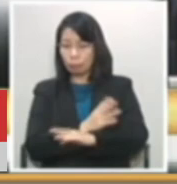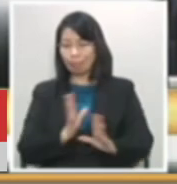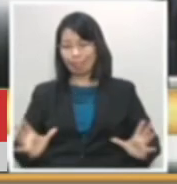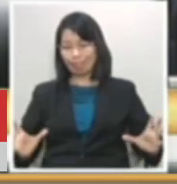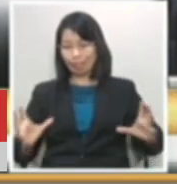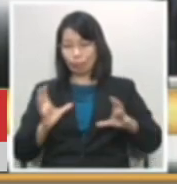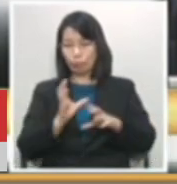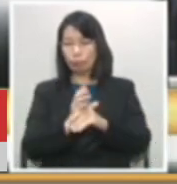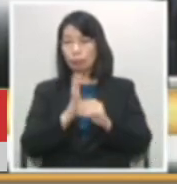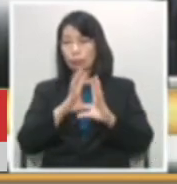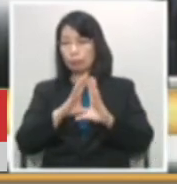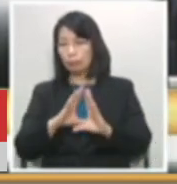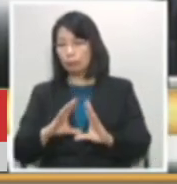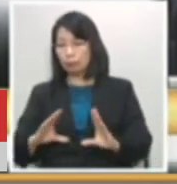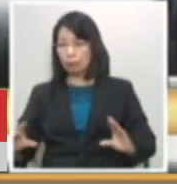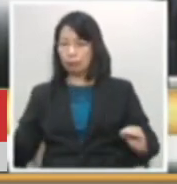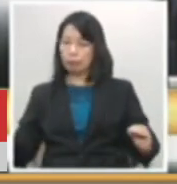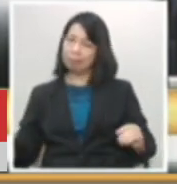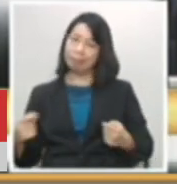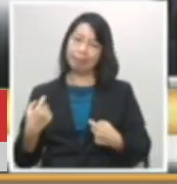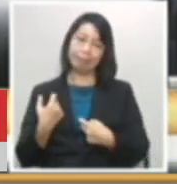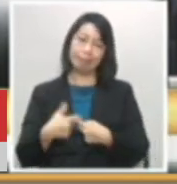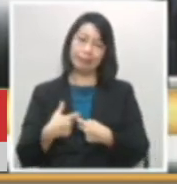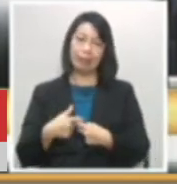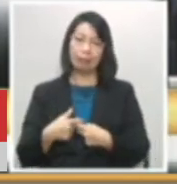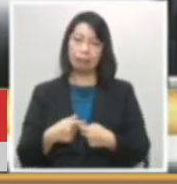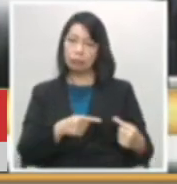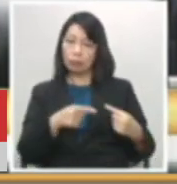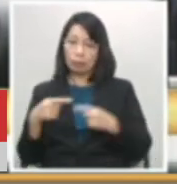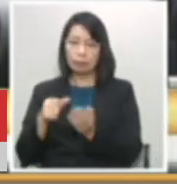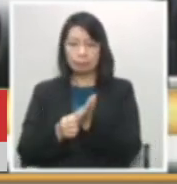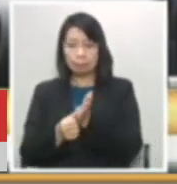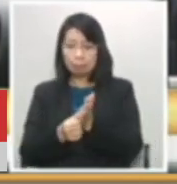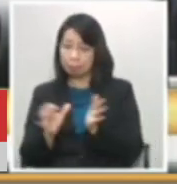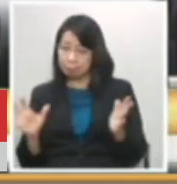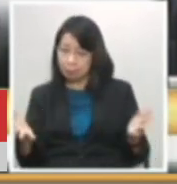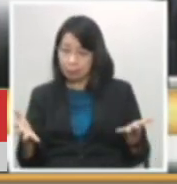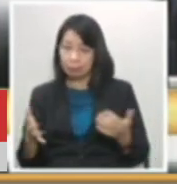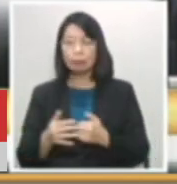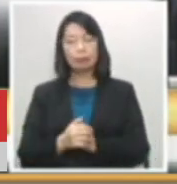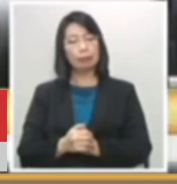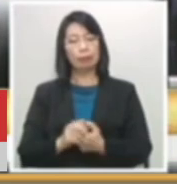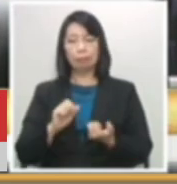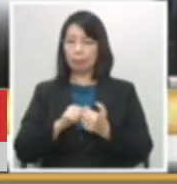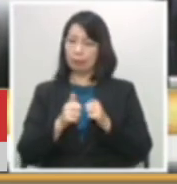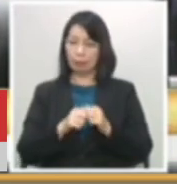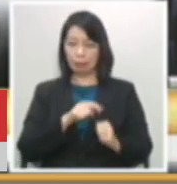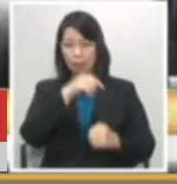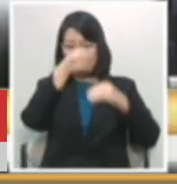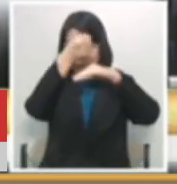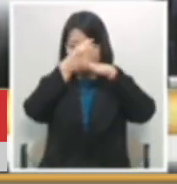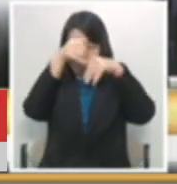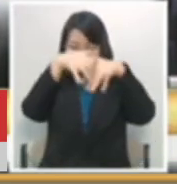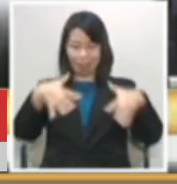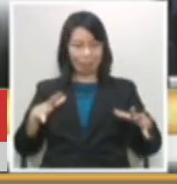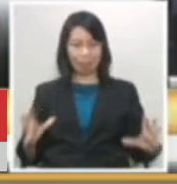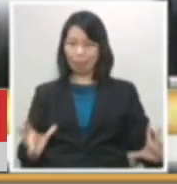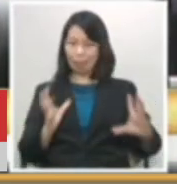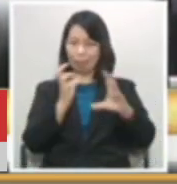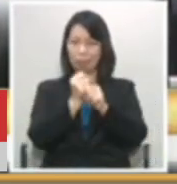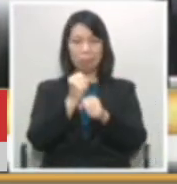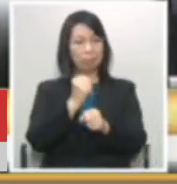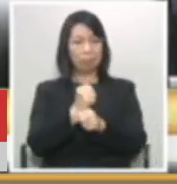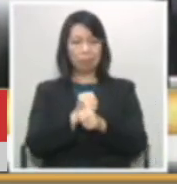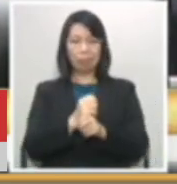ำแต่ทำกันเป็นกระบวนการค่ะนอกจากนี้ยังมีปัญหาเรื่องของการล็อกสเปคแบบเรียนนะคะการสั่